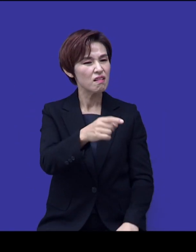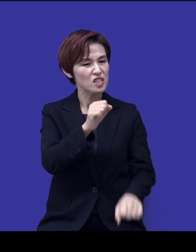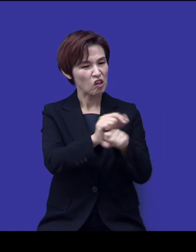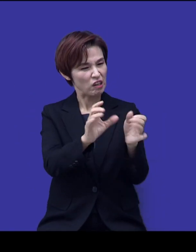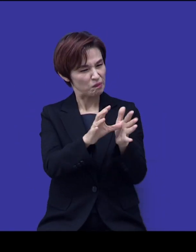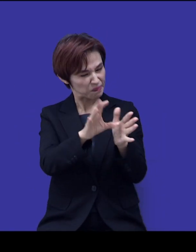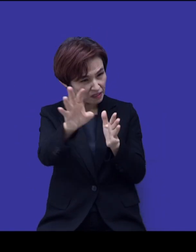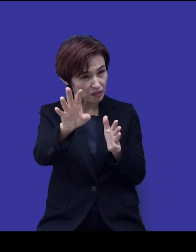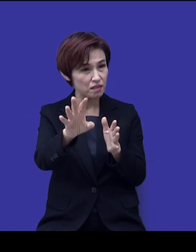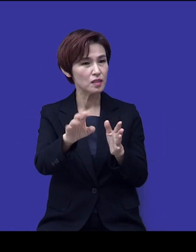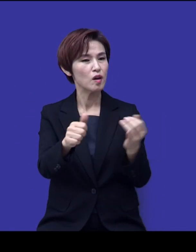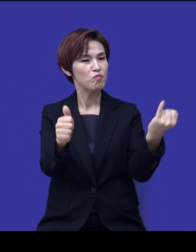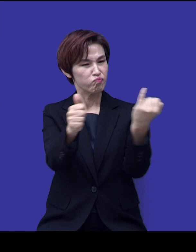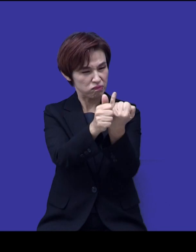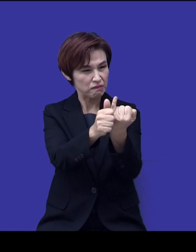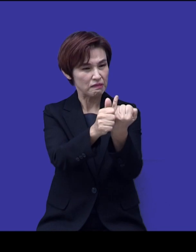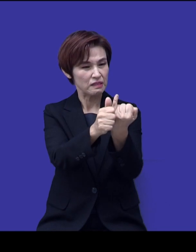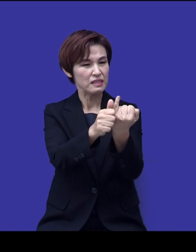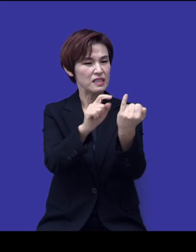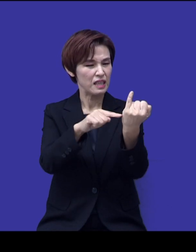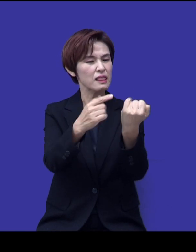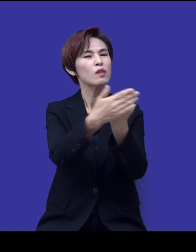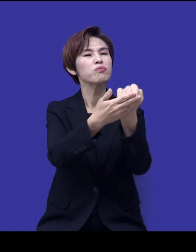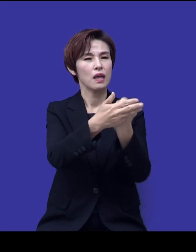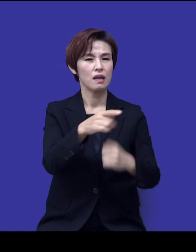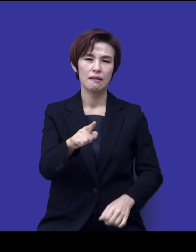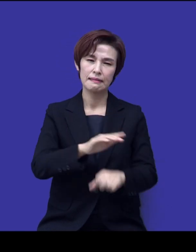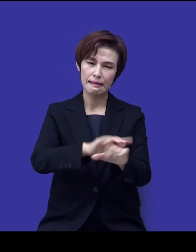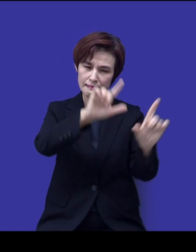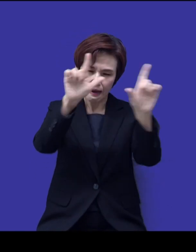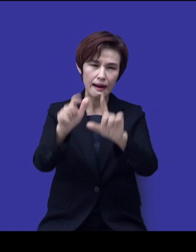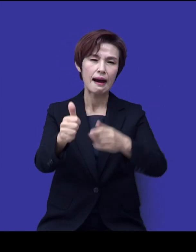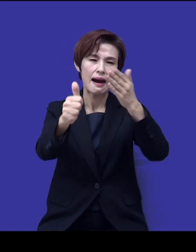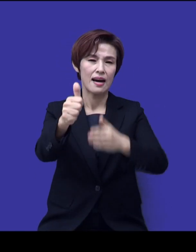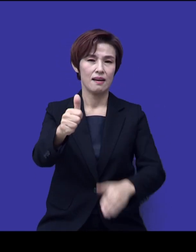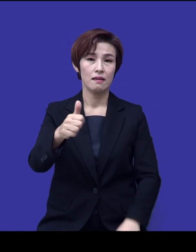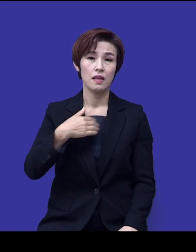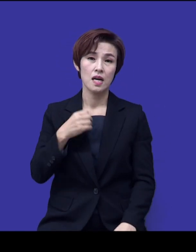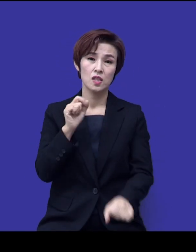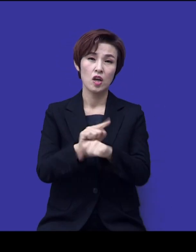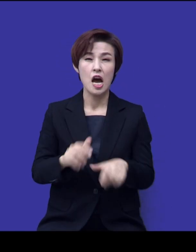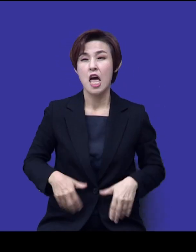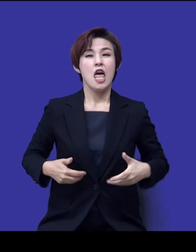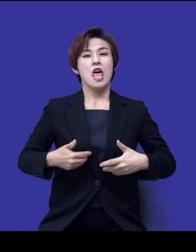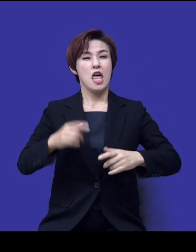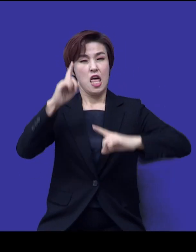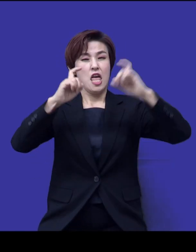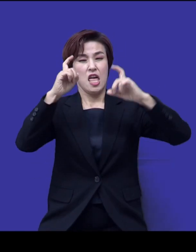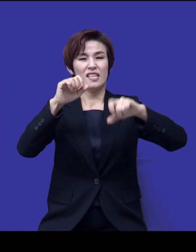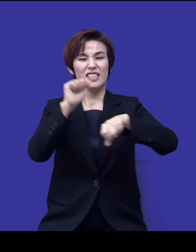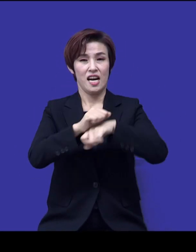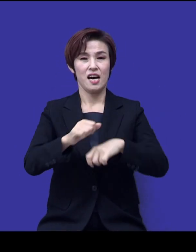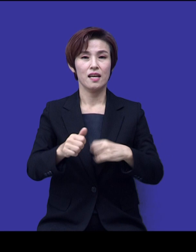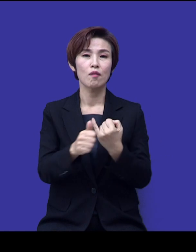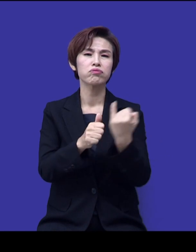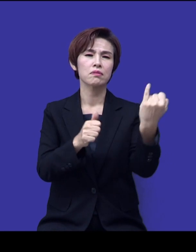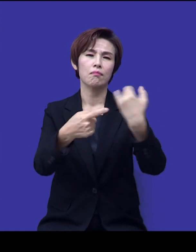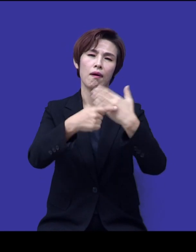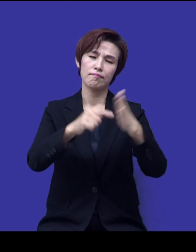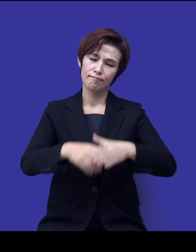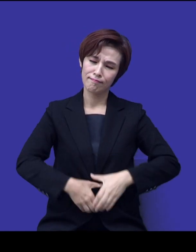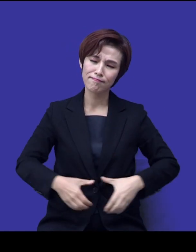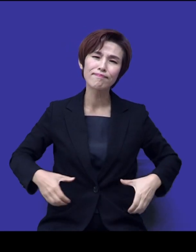데리고 살지. 예. 너는 잘 살아야 된다 이런 말. 예. 제가 성질이 급하고 막 식인적이거든요. 집사람 이해심이